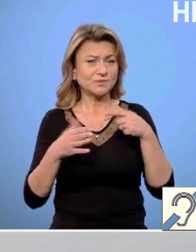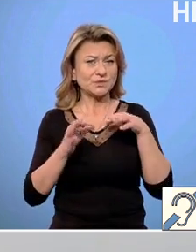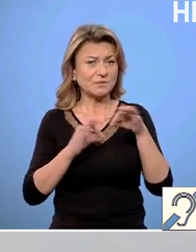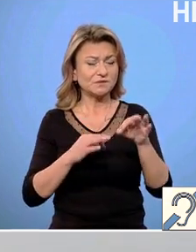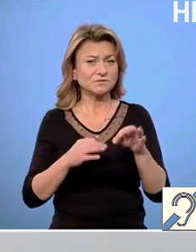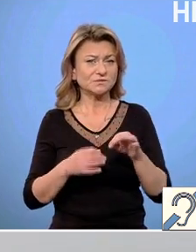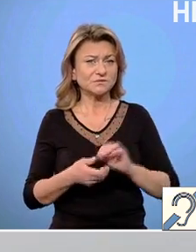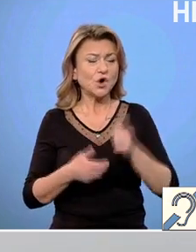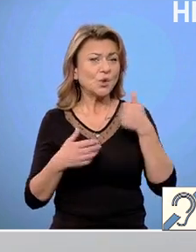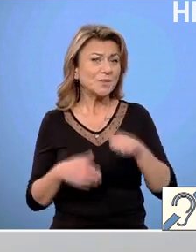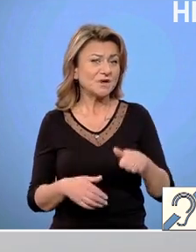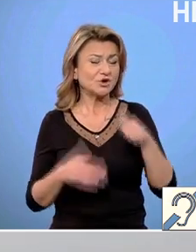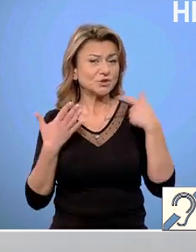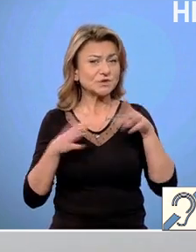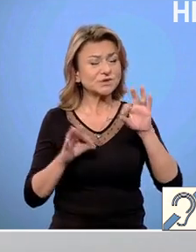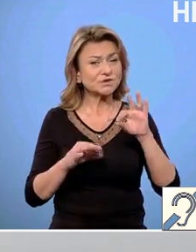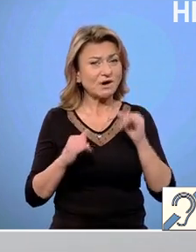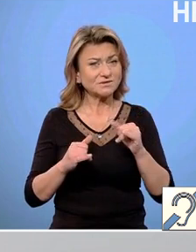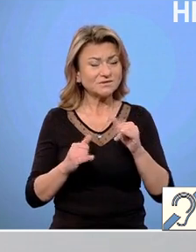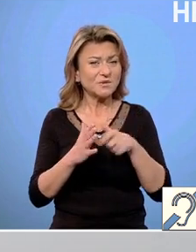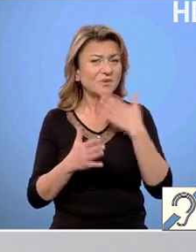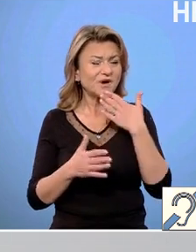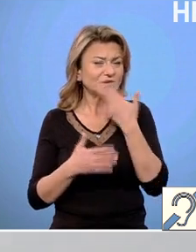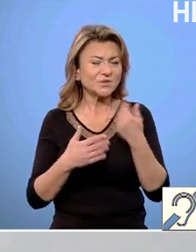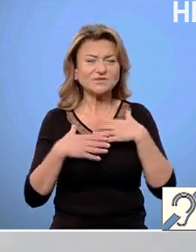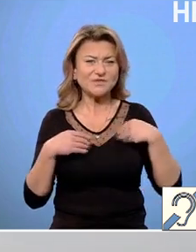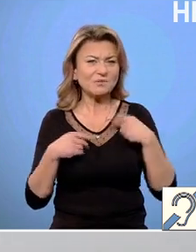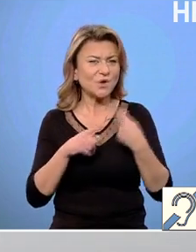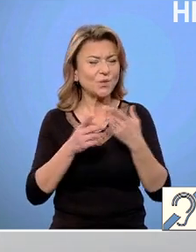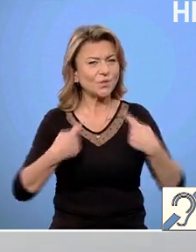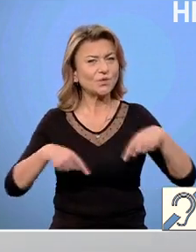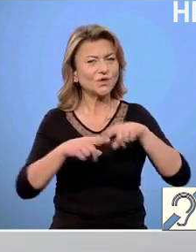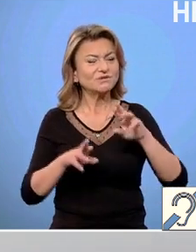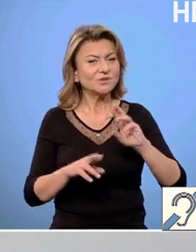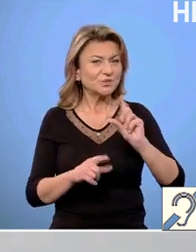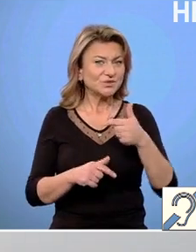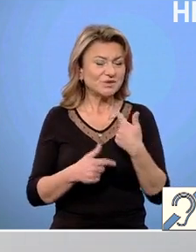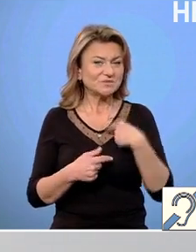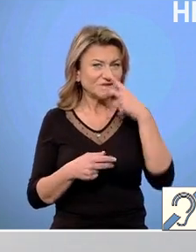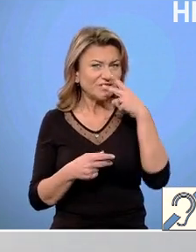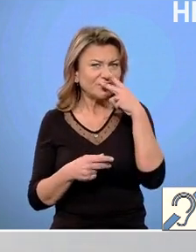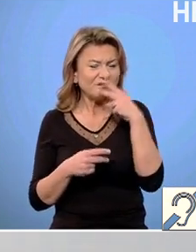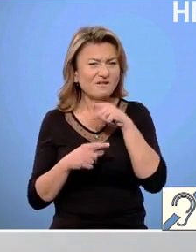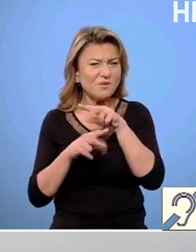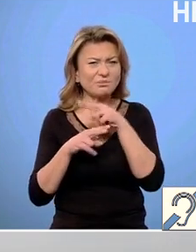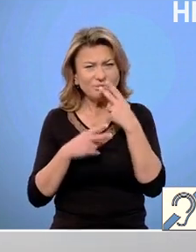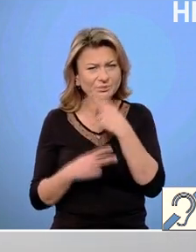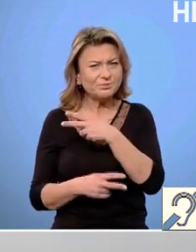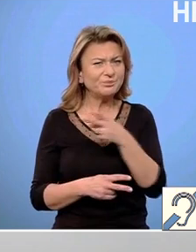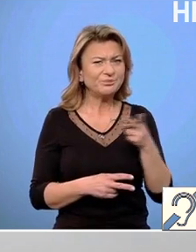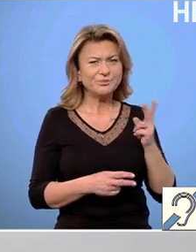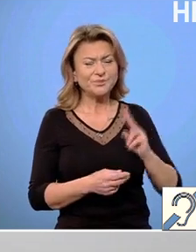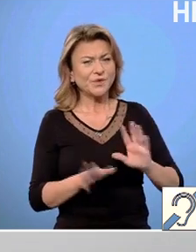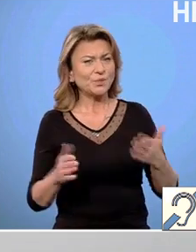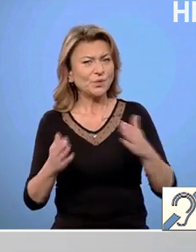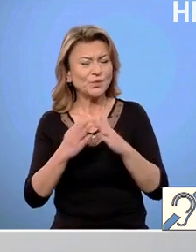metri, 1750. Din păcate, astăzi vremea nu este cu noi, dar putem să zărim îndepărtate și munții